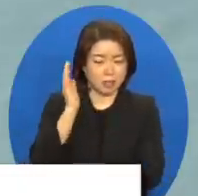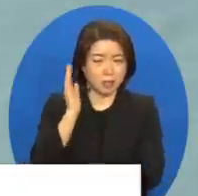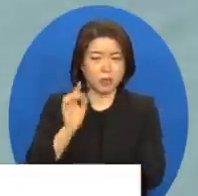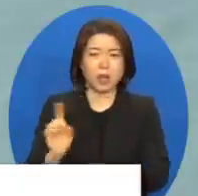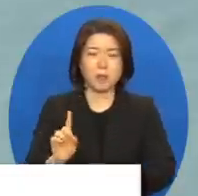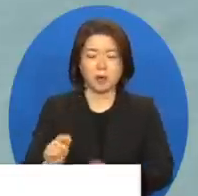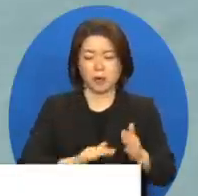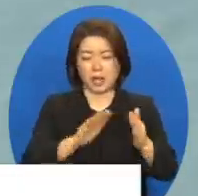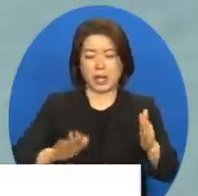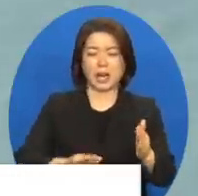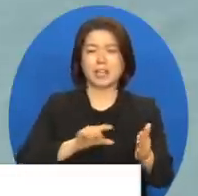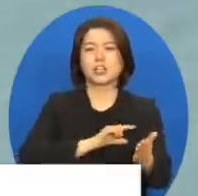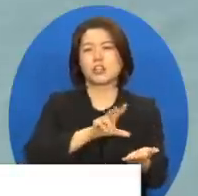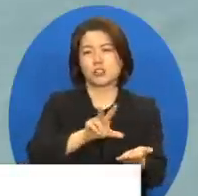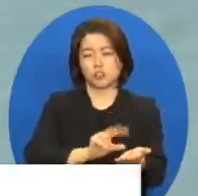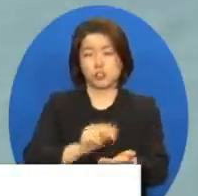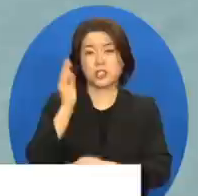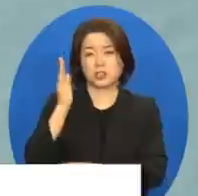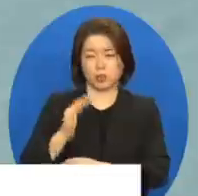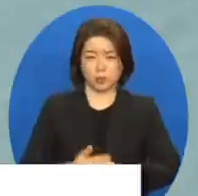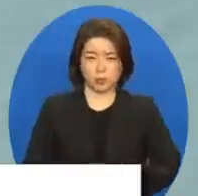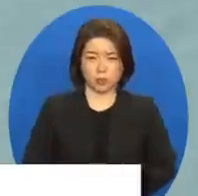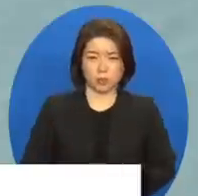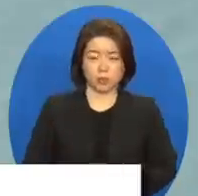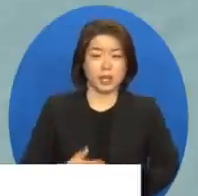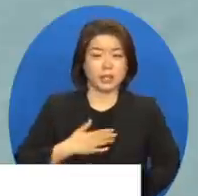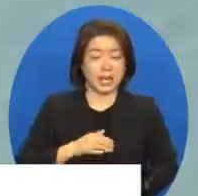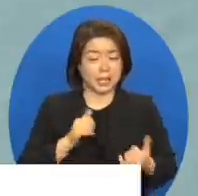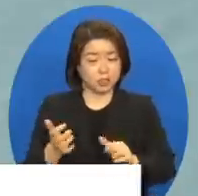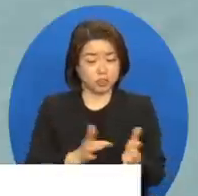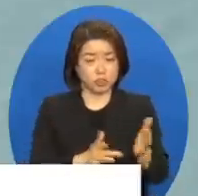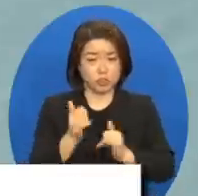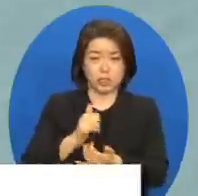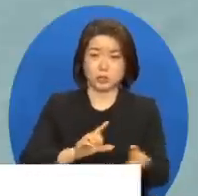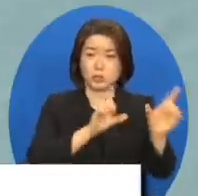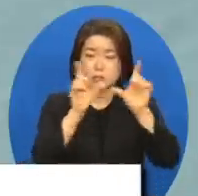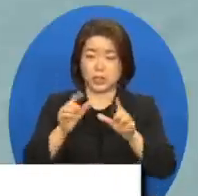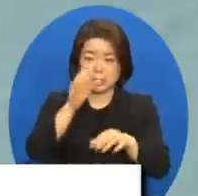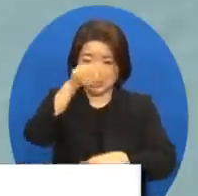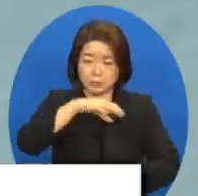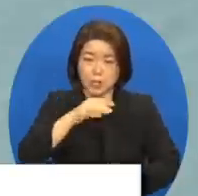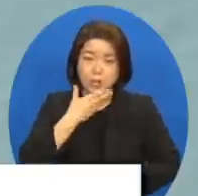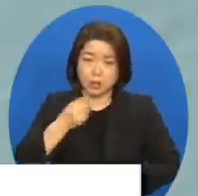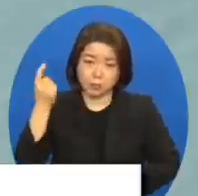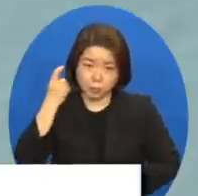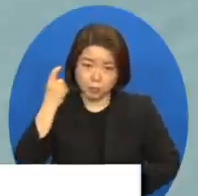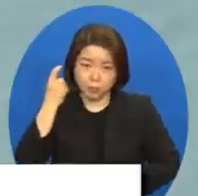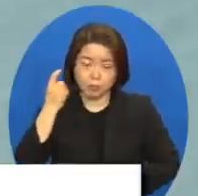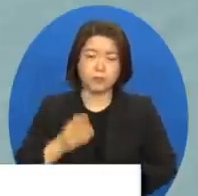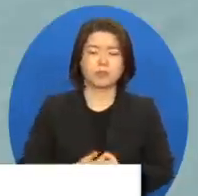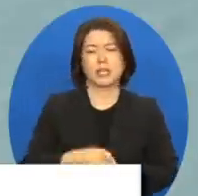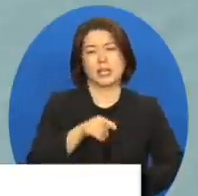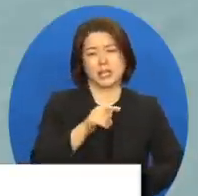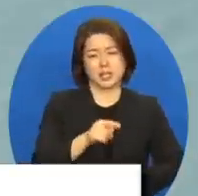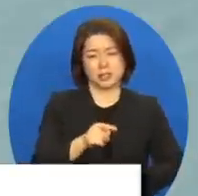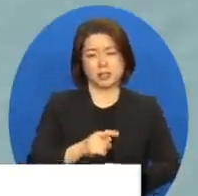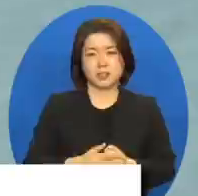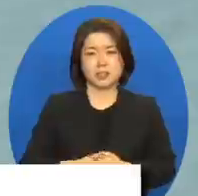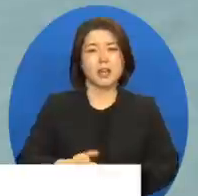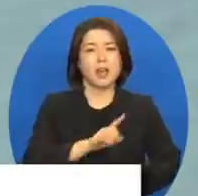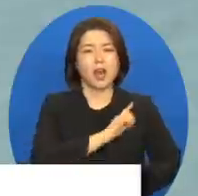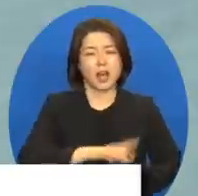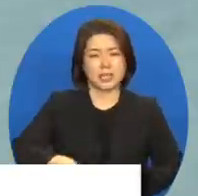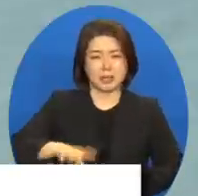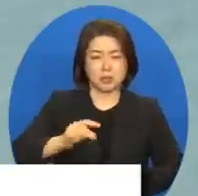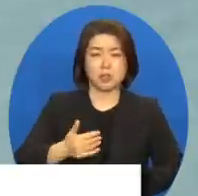설교였어요. 나는 죽고 예수로 사는 십자가의 복음. 이 복음이 가장